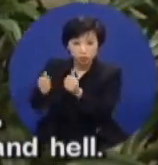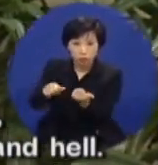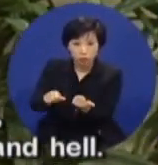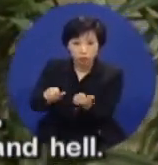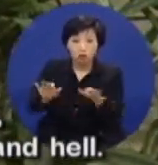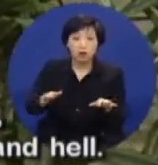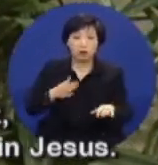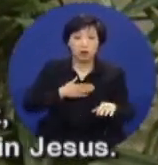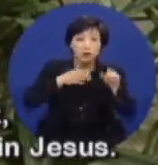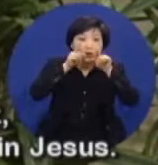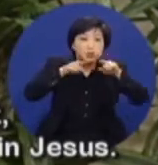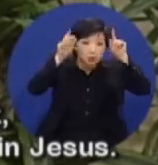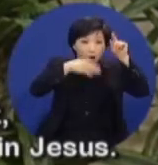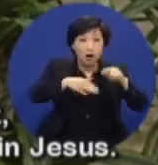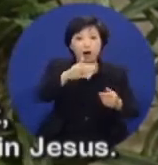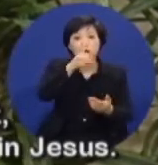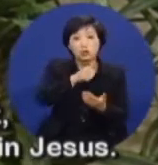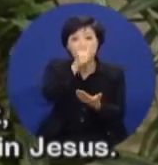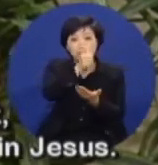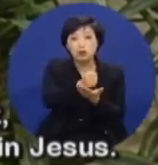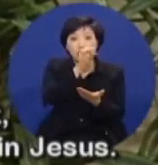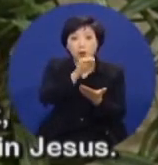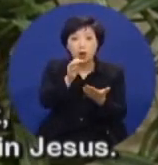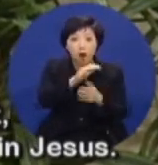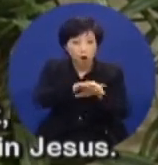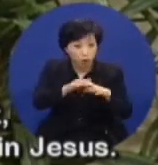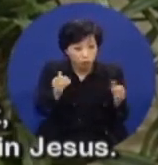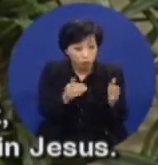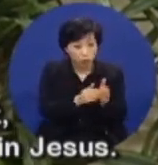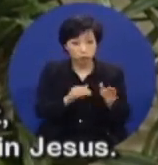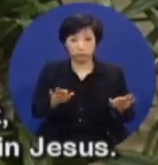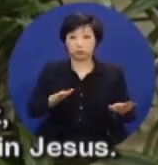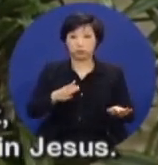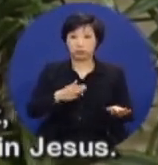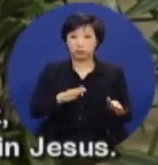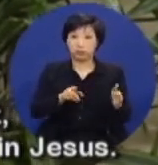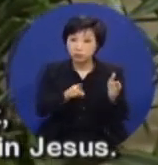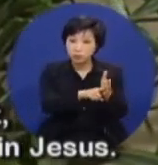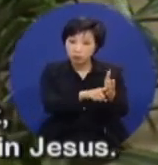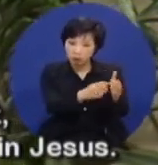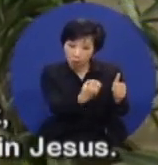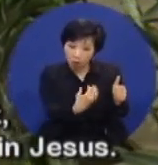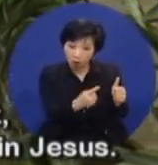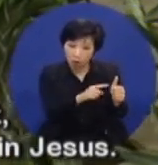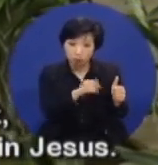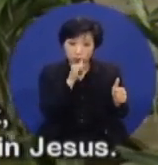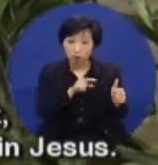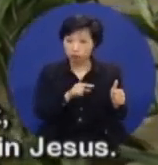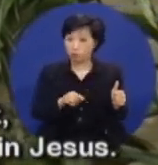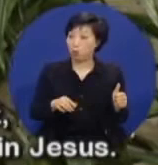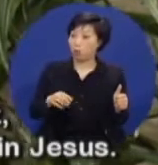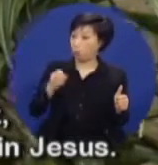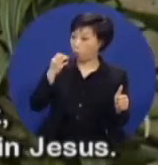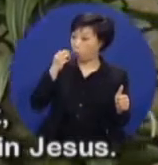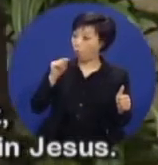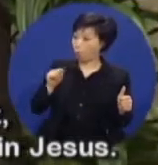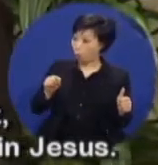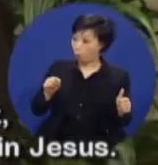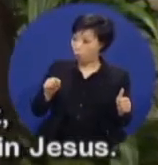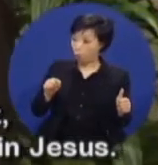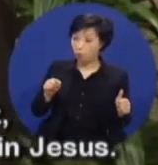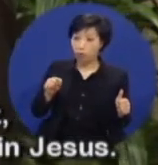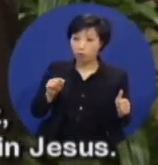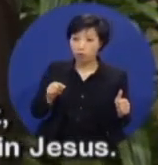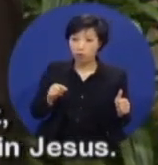지우 깔 죄값을 하게 어떤 마술을 믿는다면 뭐 그런것도 있나 그런 경도로